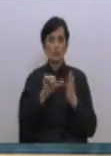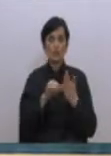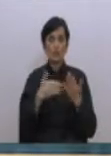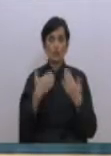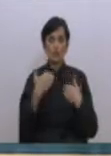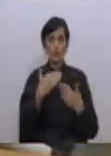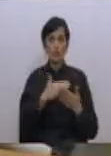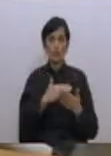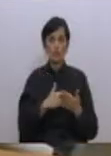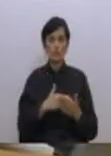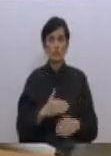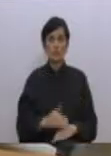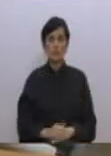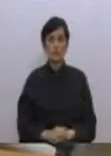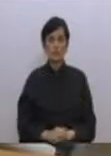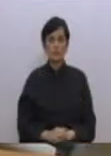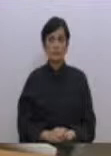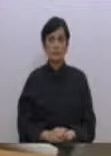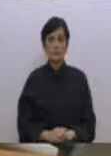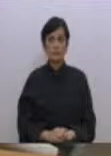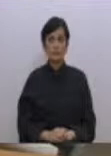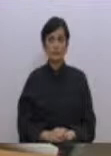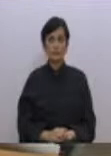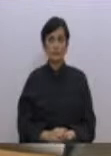atât Kenčiska srejim.